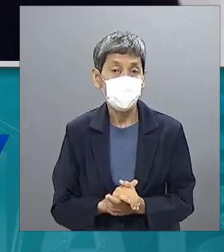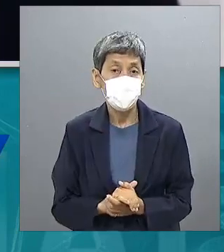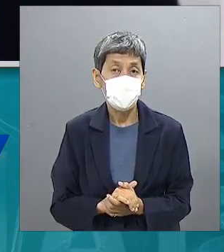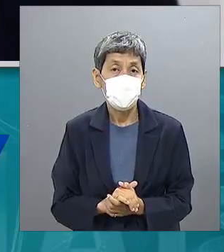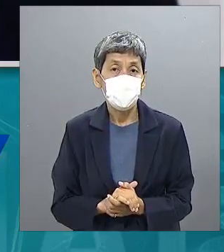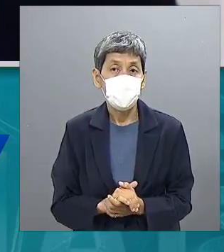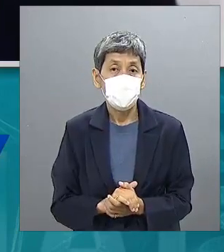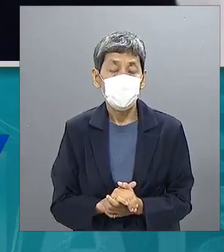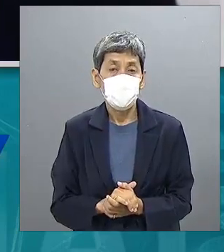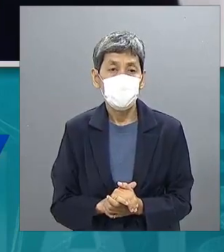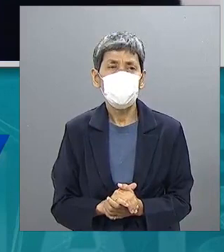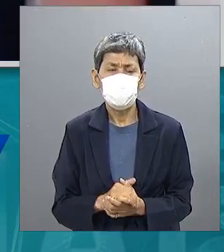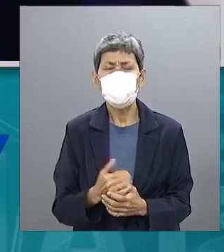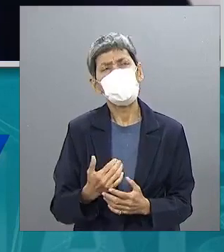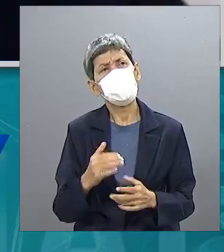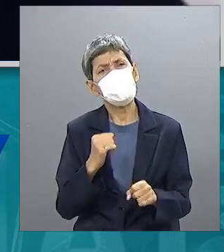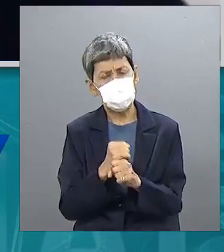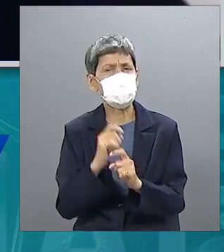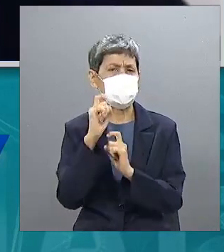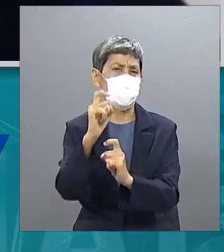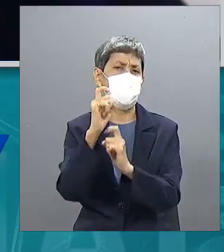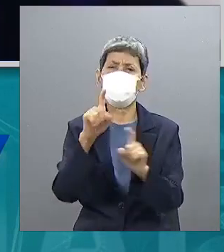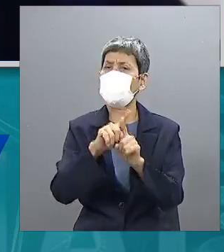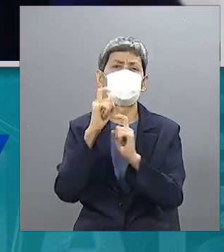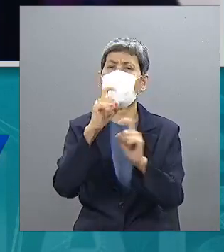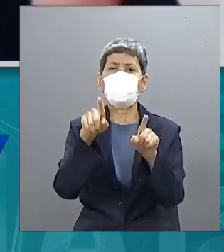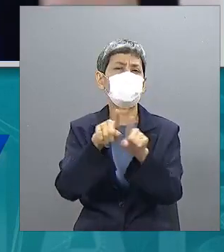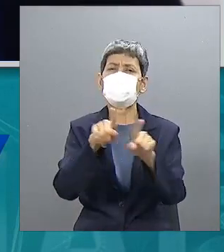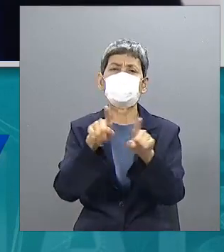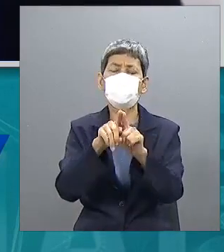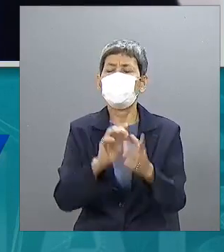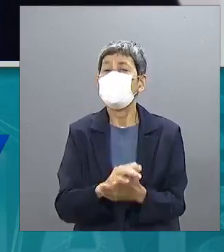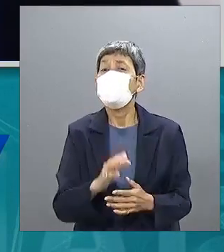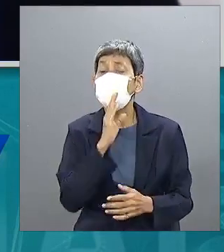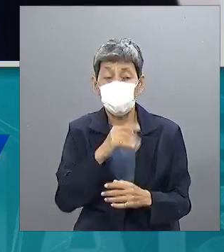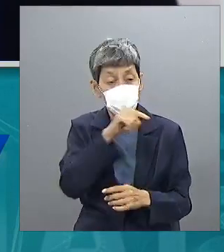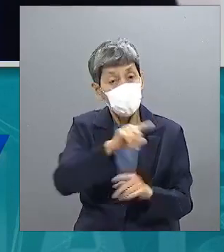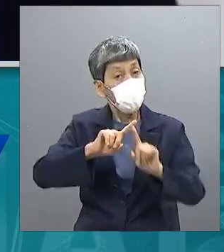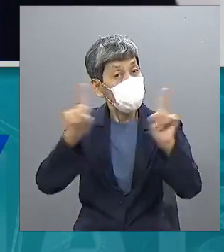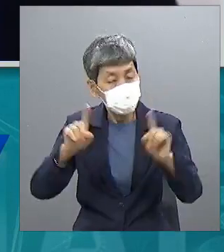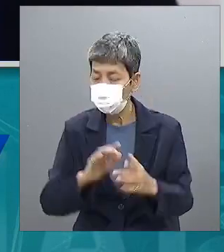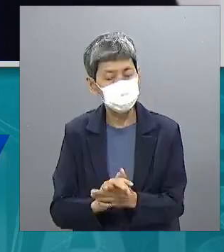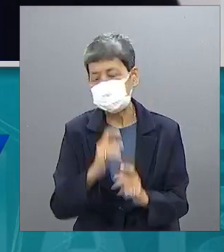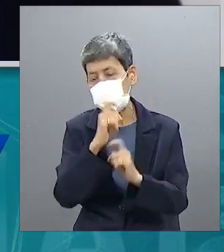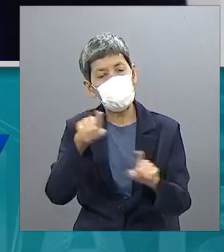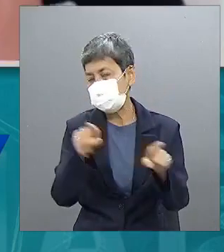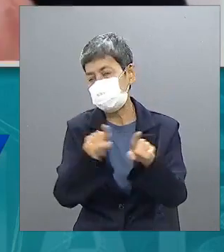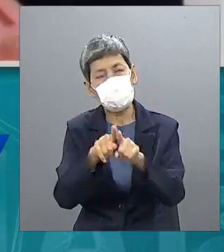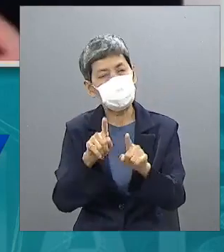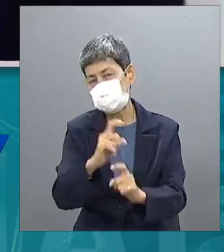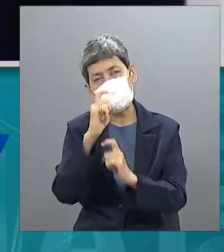จริงต้องใช้คำว่ามันอันตรายเหมือนกันดีกว่าครับคือถามว่ามันแตกต่างกันไหมผมยืนการว่ามันอันตรายเหมือนกันครับเพราะว่า